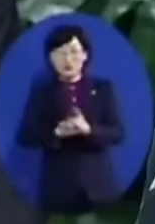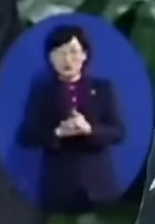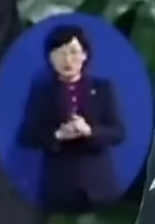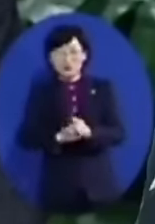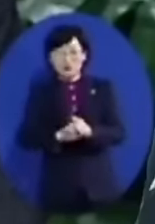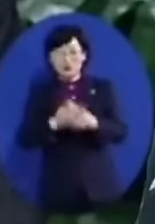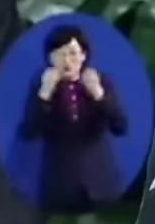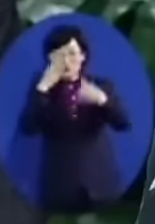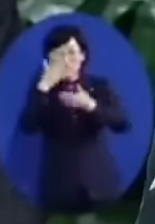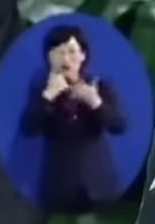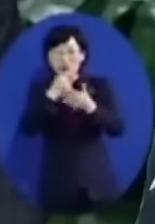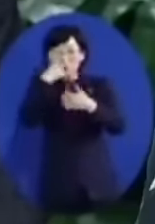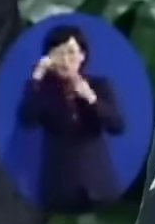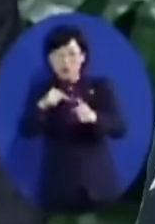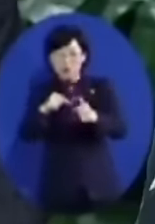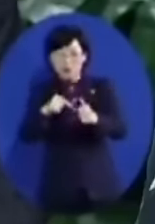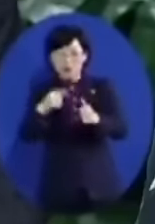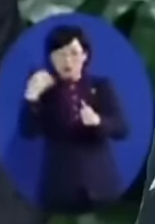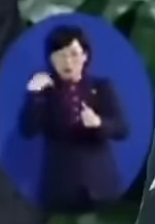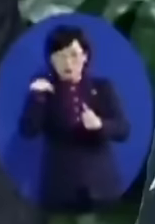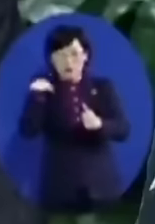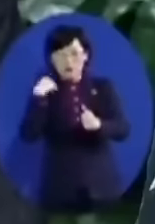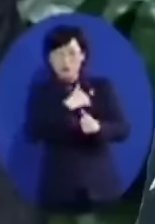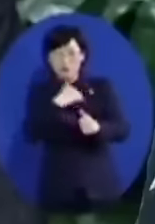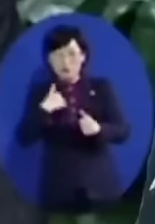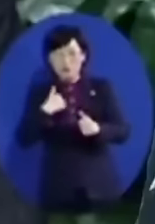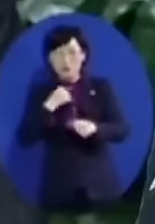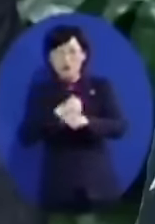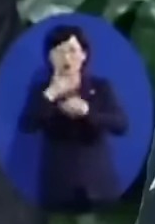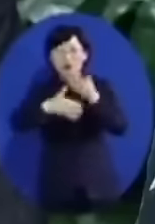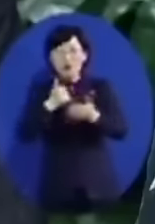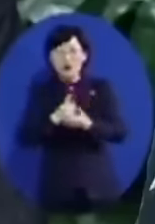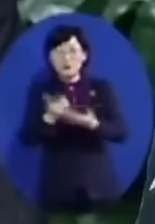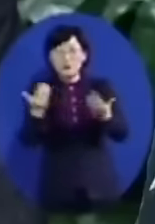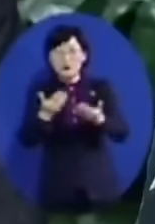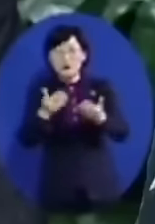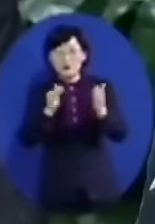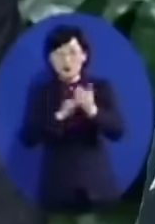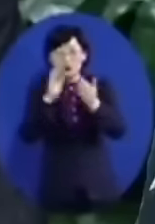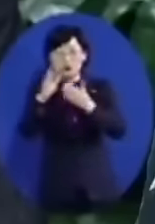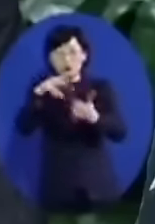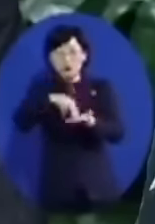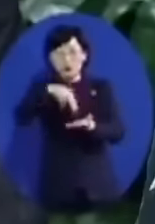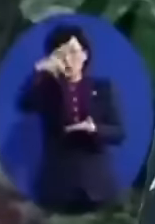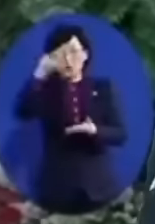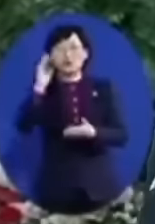새롭게 받아서 그 사명을 다하고 하나님이 하늘로 데리고 올라가는 것입니다.